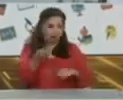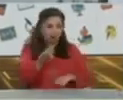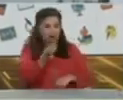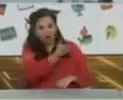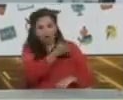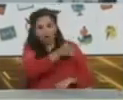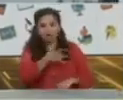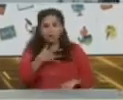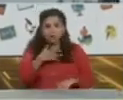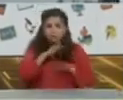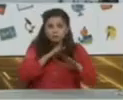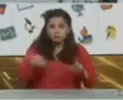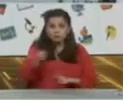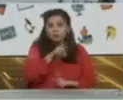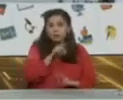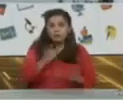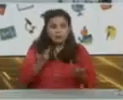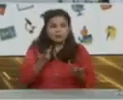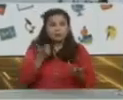इससे एक तरह से